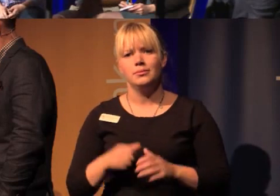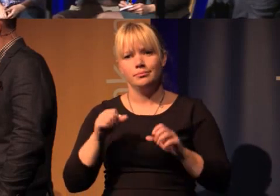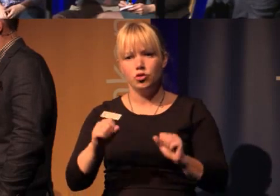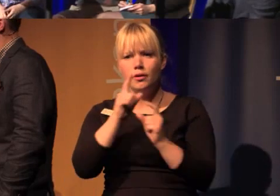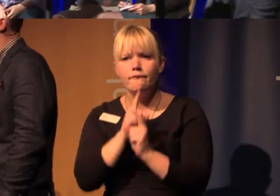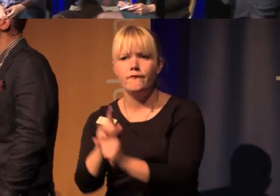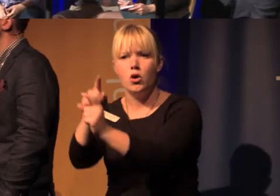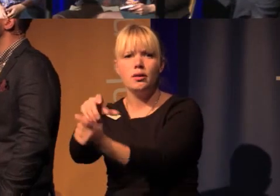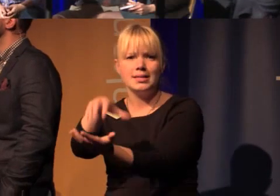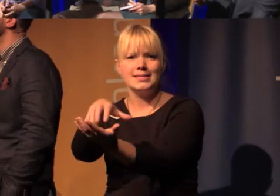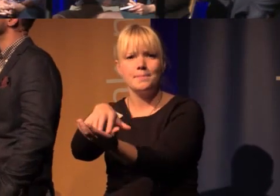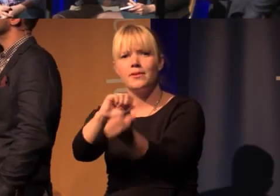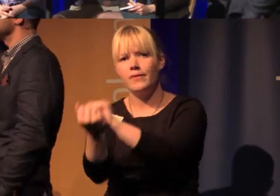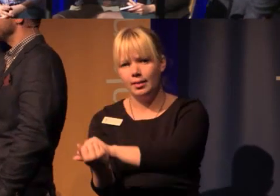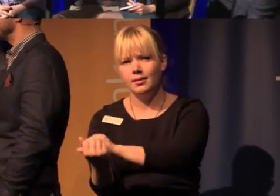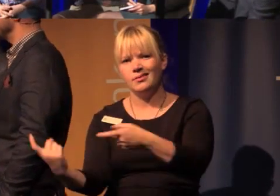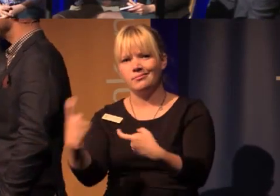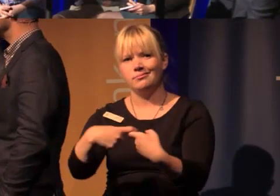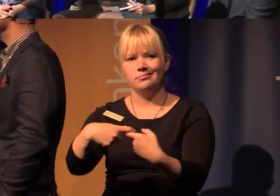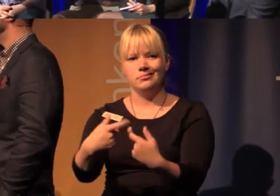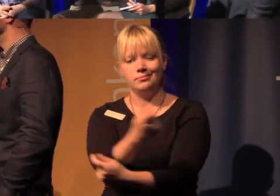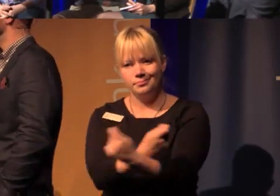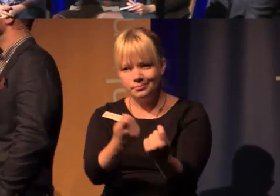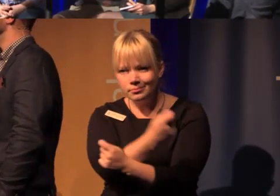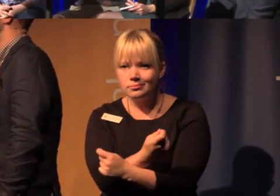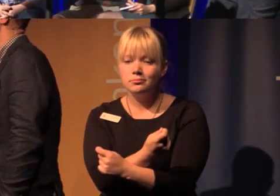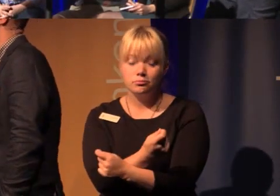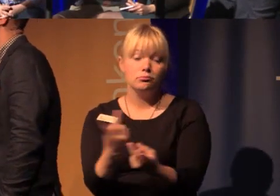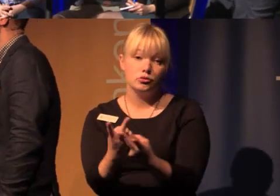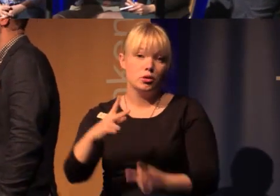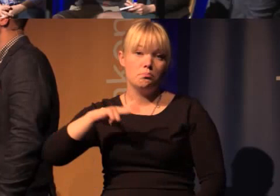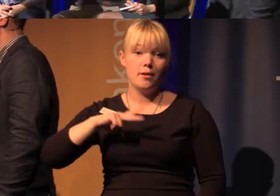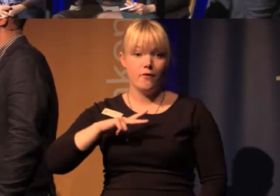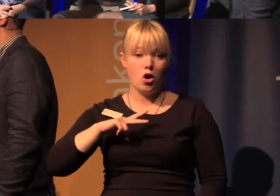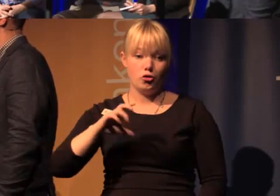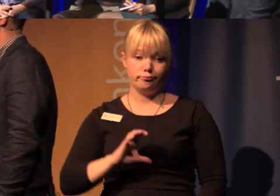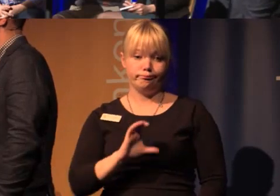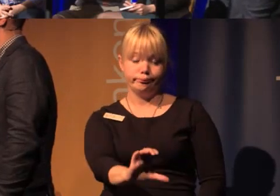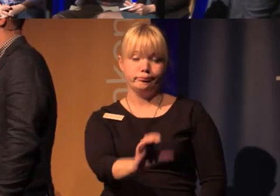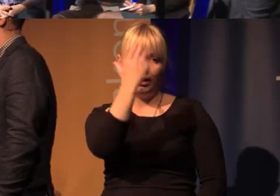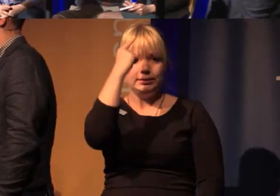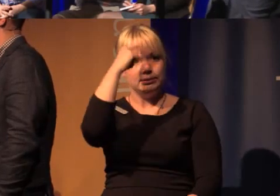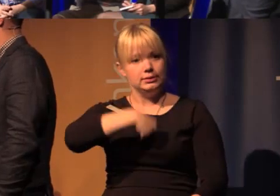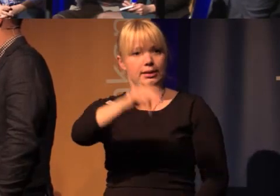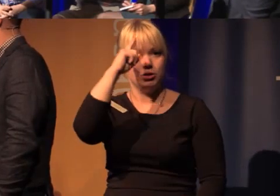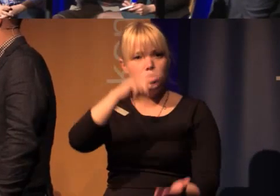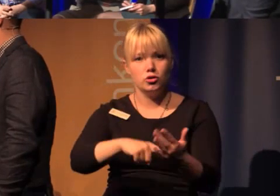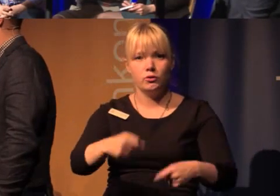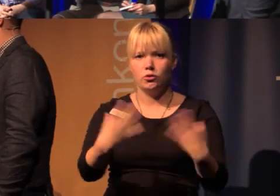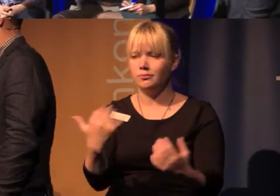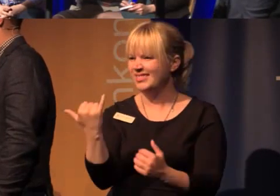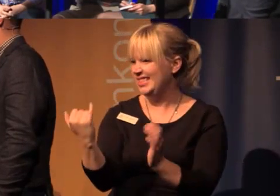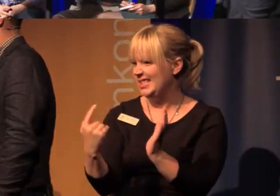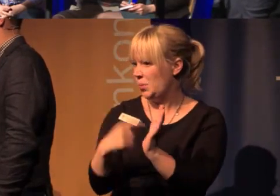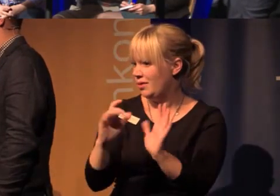samhällsförändring där man möjliggör till exempel för privata förmögenheter att byggas upp så att man kan skapa en mecenatkultur.